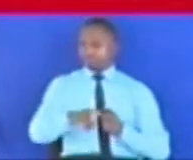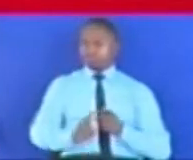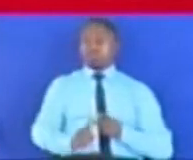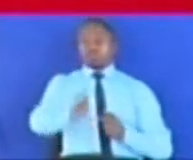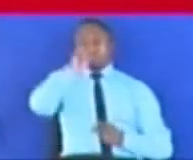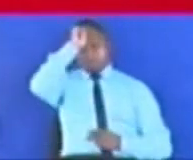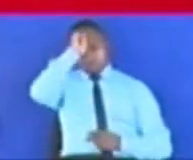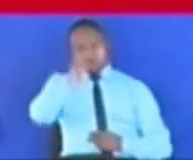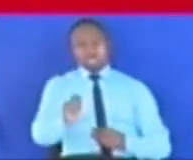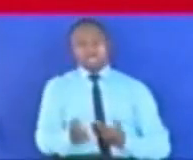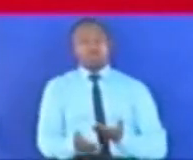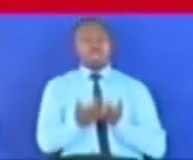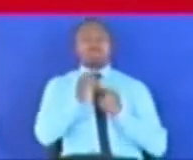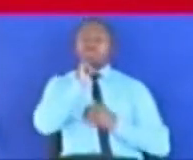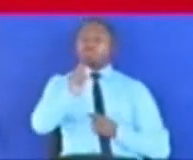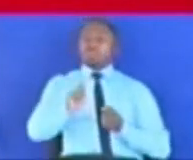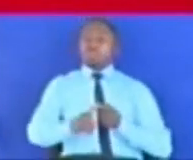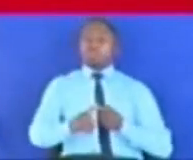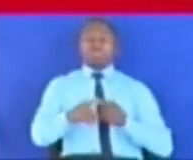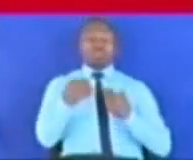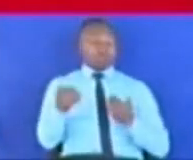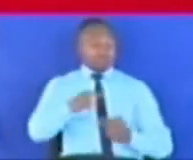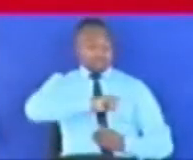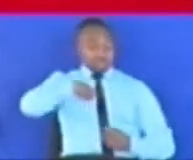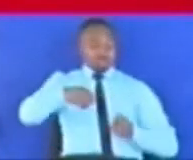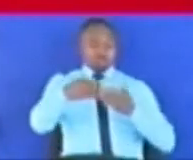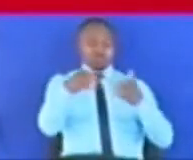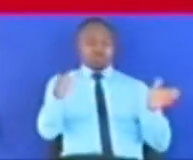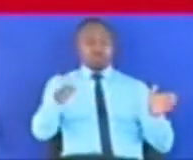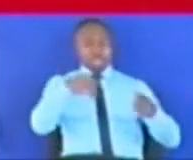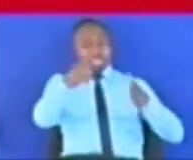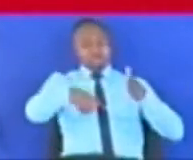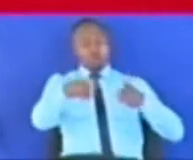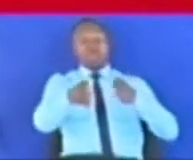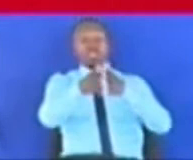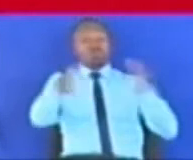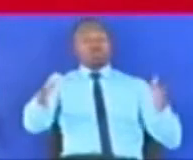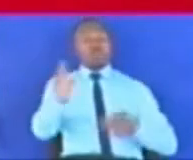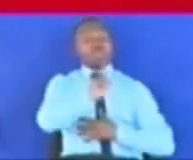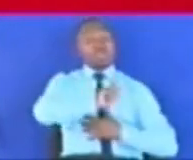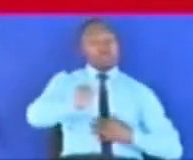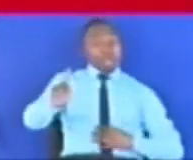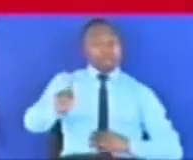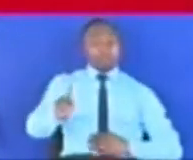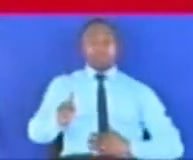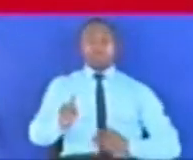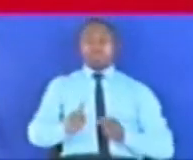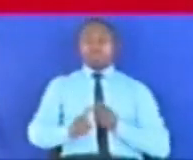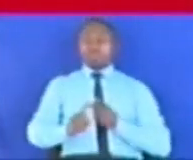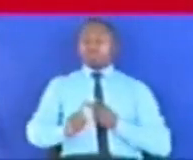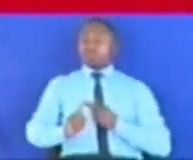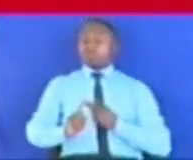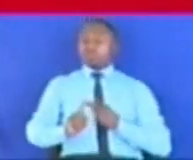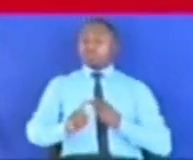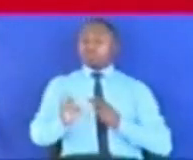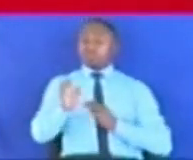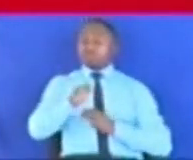Mheshimiwa Naibu Spika, tumefungua kiwanda kikubwa Kibaha cha viua wadudu wa